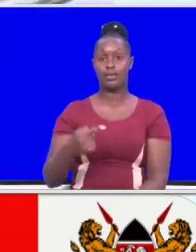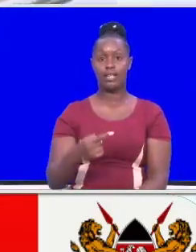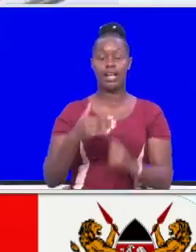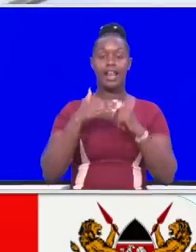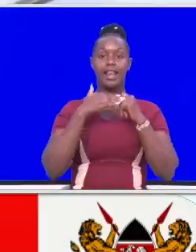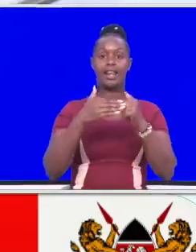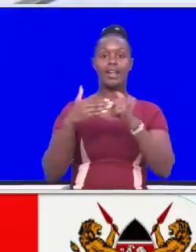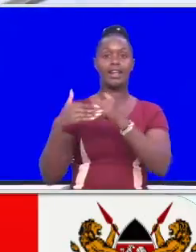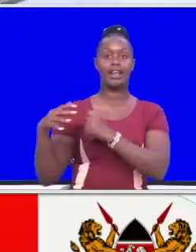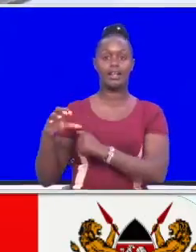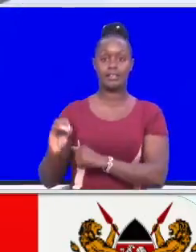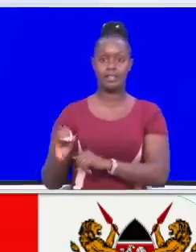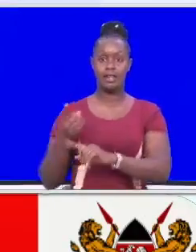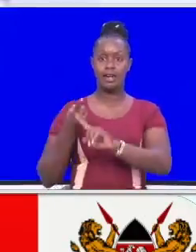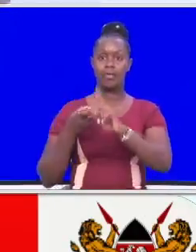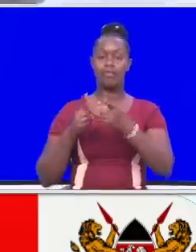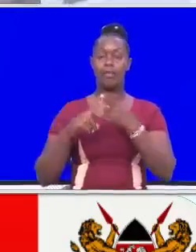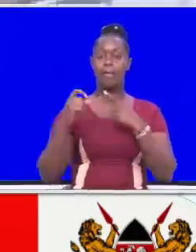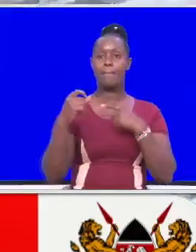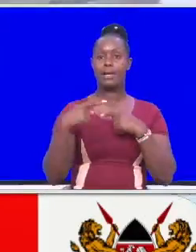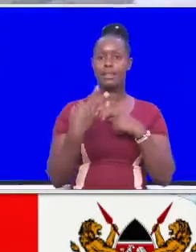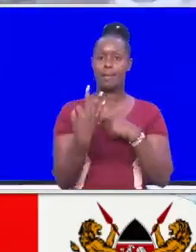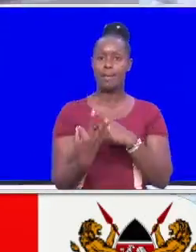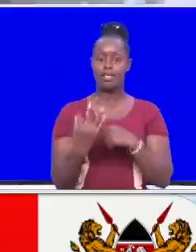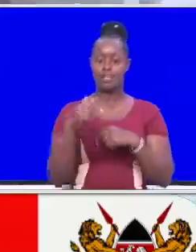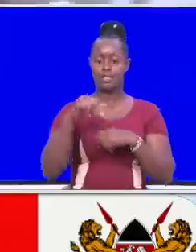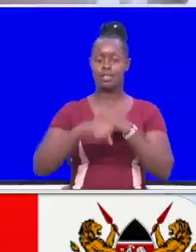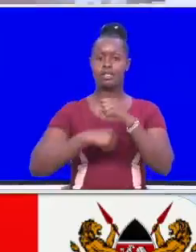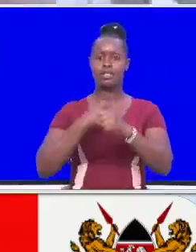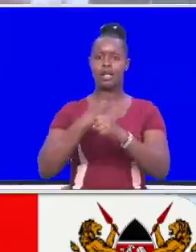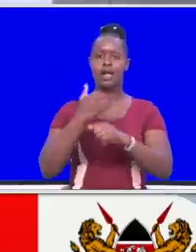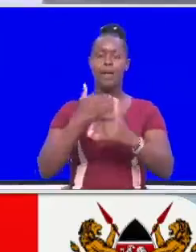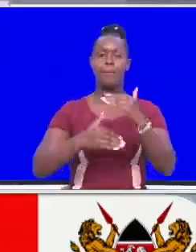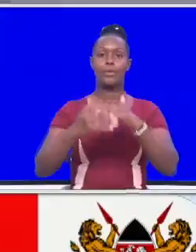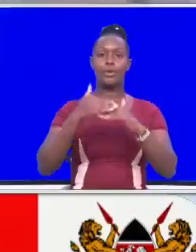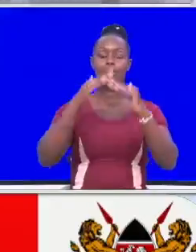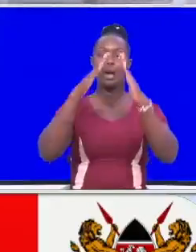31,990. Kufikia mwezi Machi mwaka huu, ujenzi wa nyumba